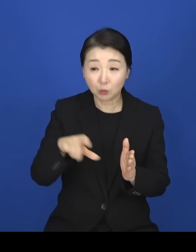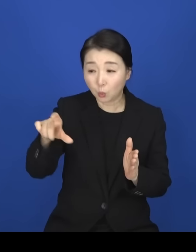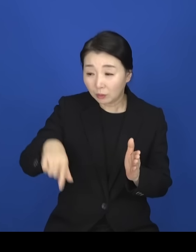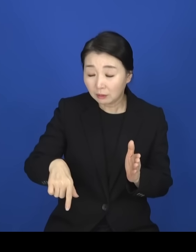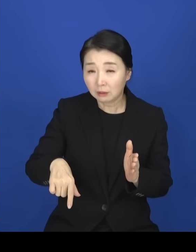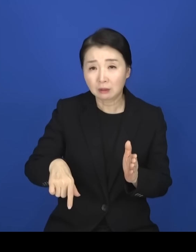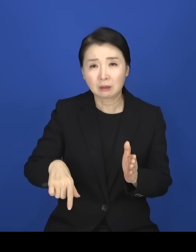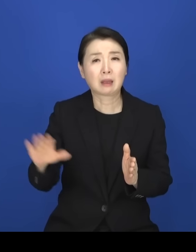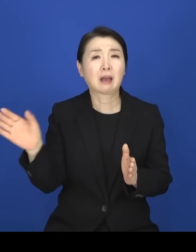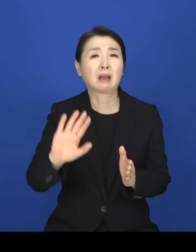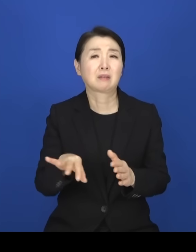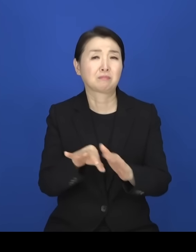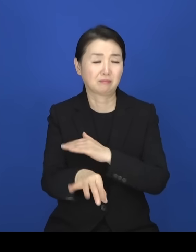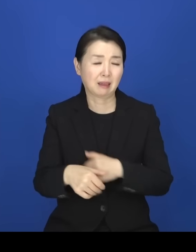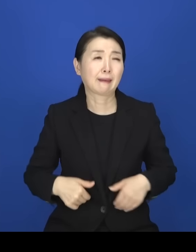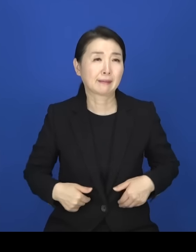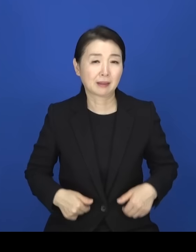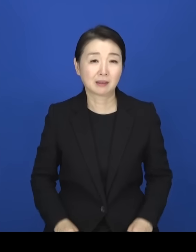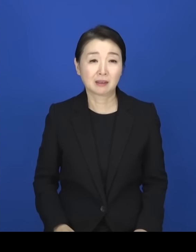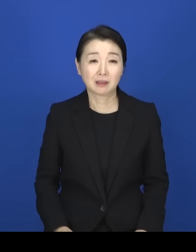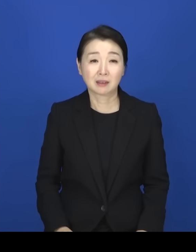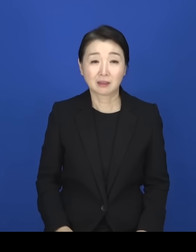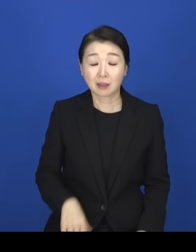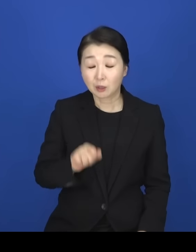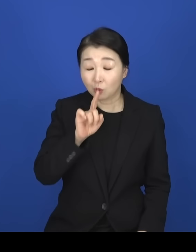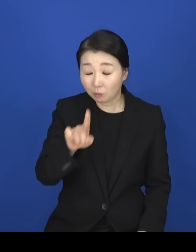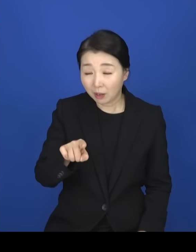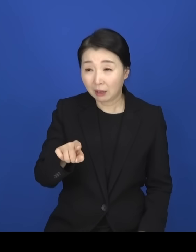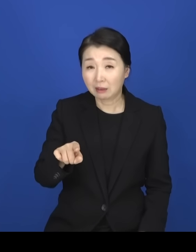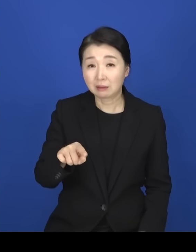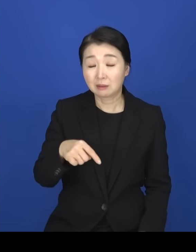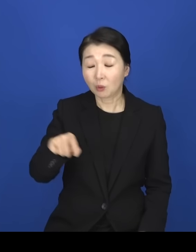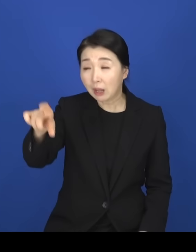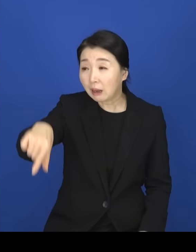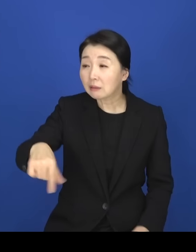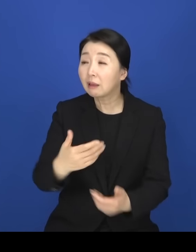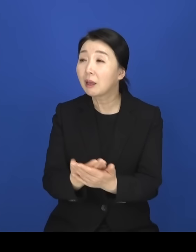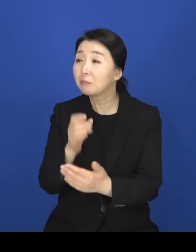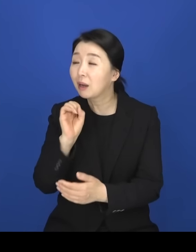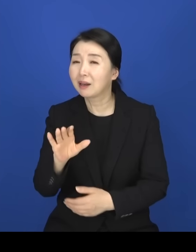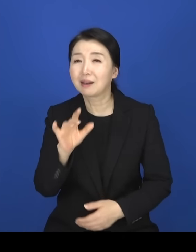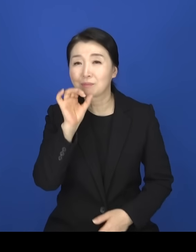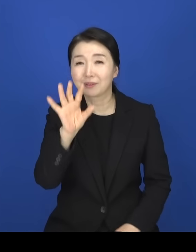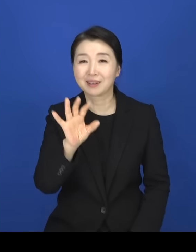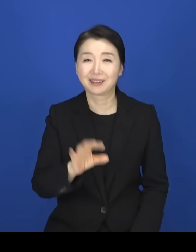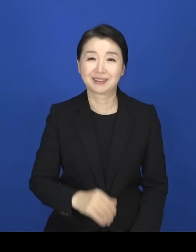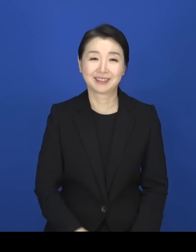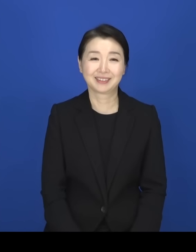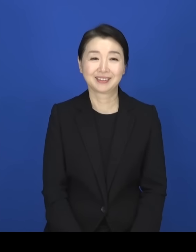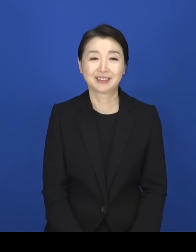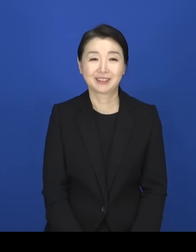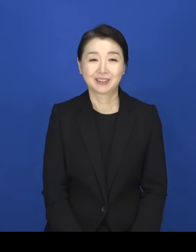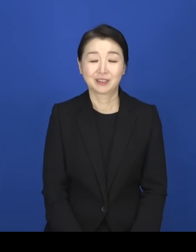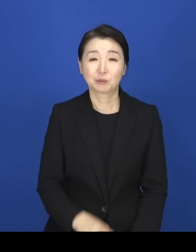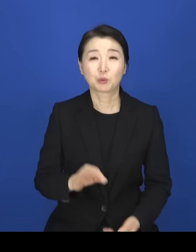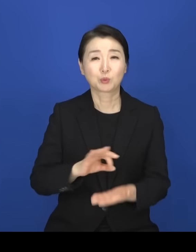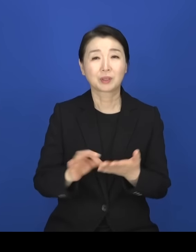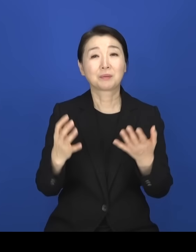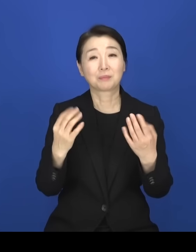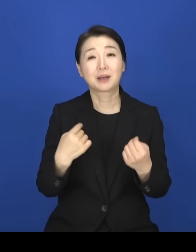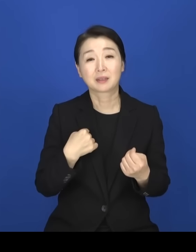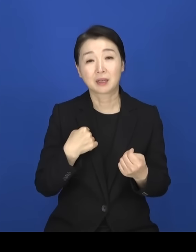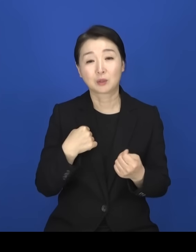긁어요. 네. 이상하잖아요. 예. 그 카드 내가 좋은 말 했으니까 너 카드는 네가 긁어줘 이럴 수는 없는 거잖아요. 네, 그렇죠. 그래서 뭐 이렇게 좀 씀씀이도